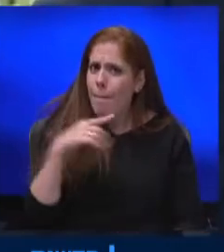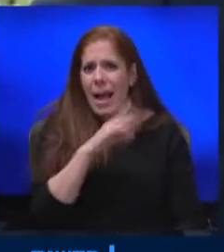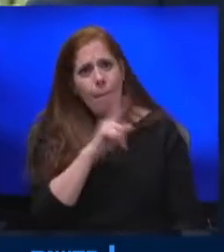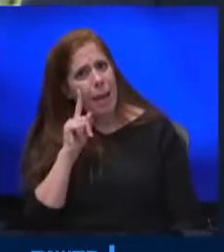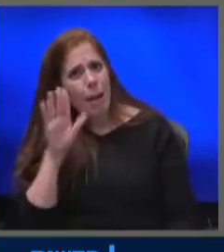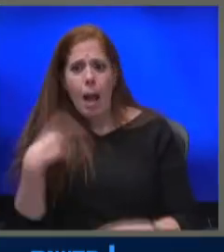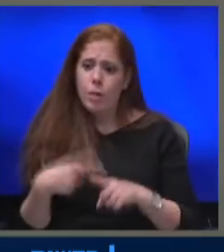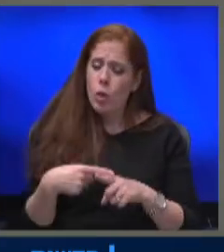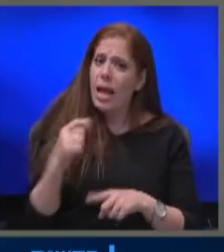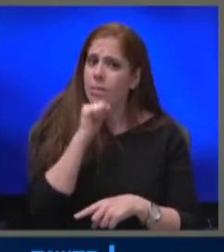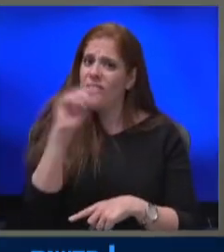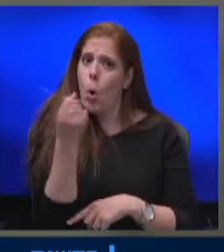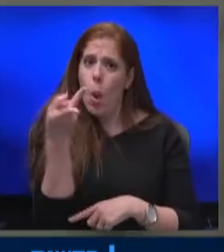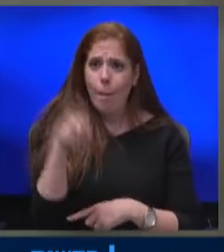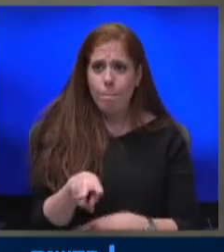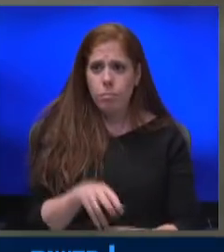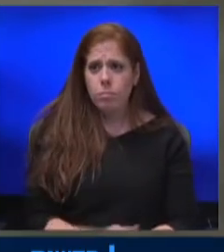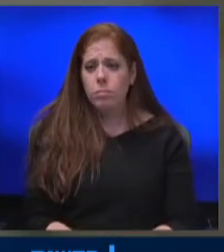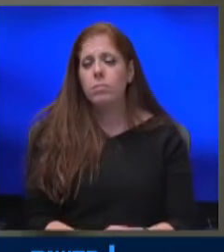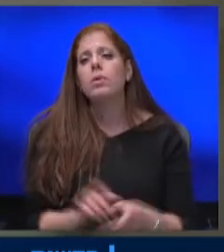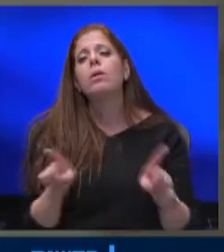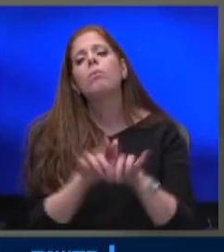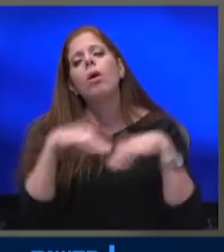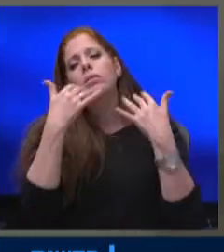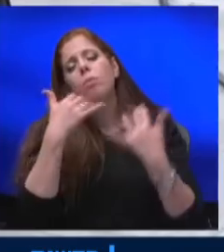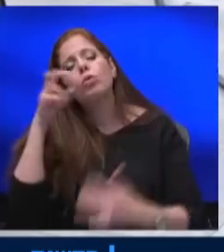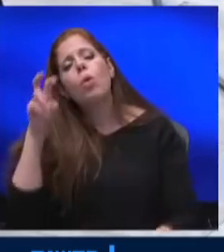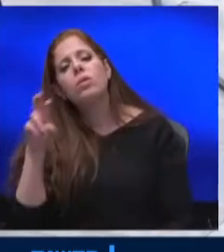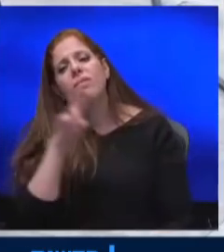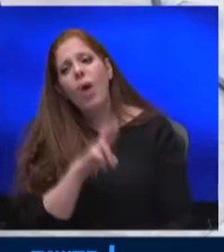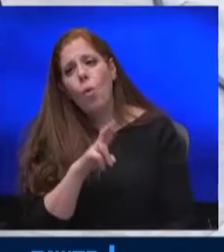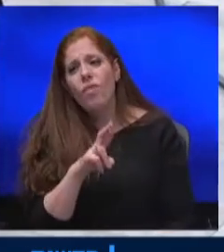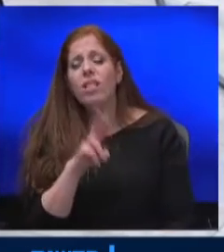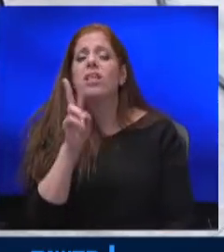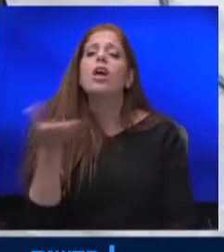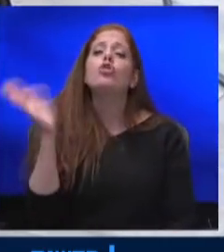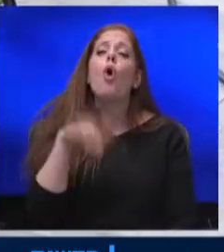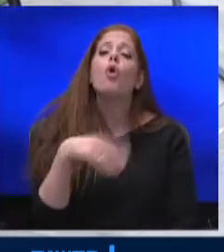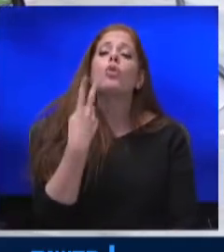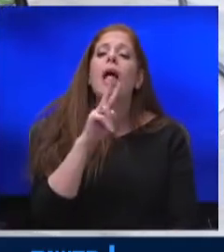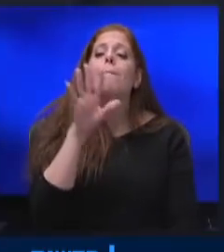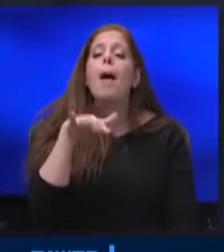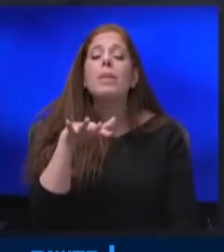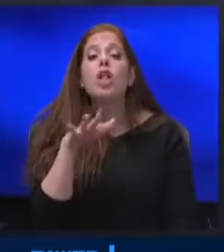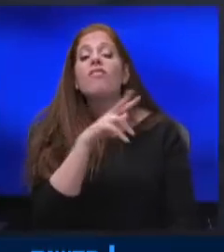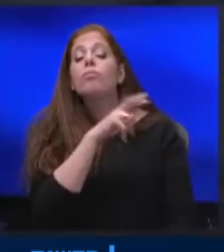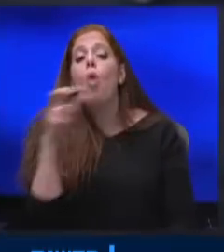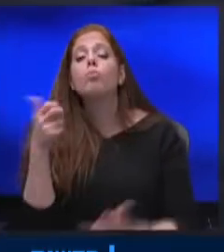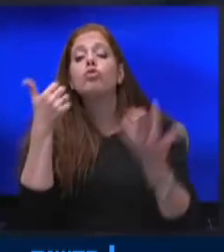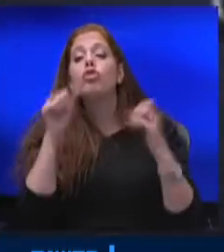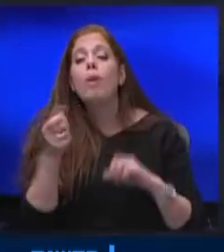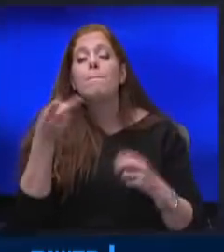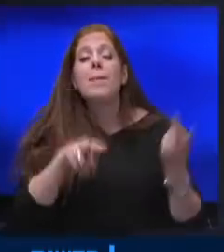גם הסבתא. כמו סיפורם של עוזי וראובן, יש עוד יותר מ-5,360 מתים